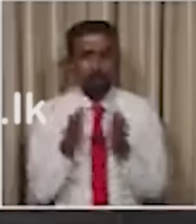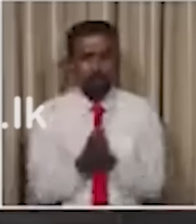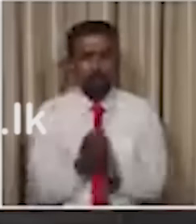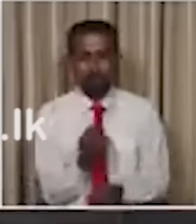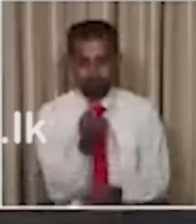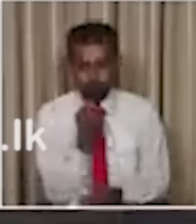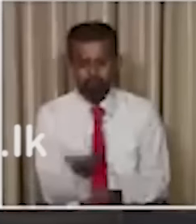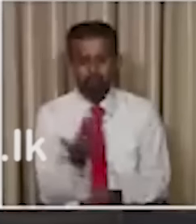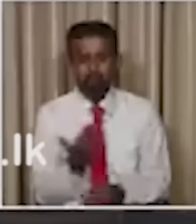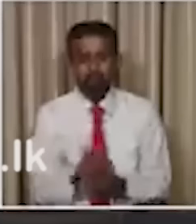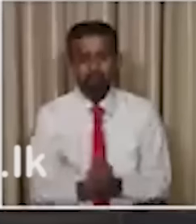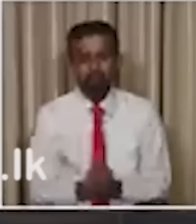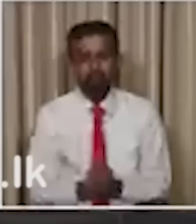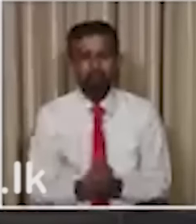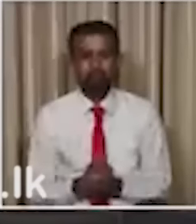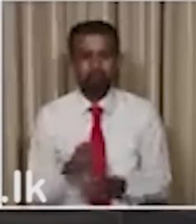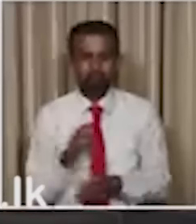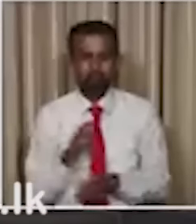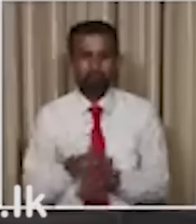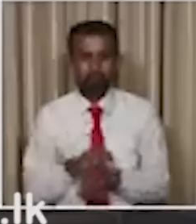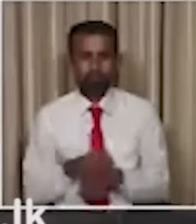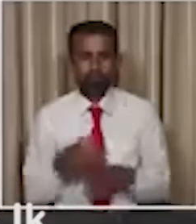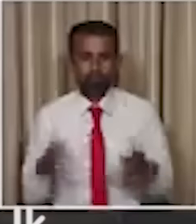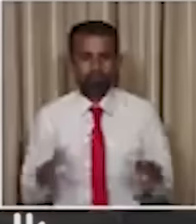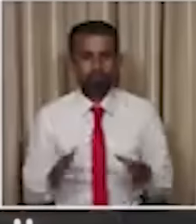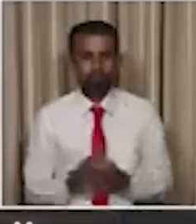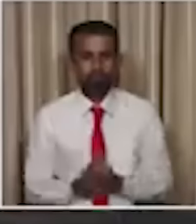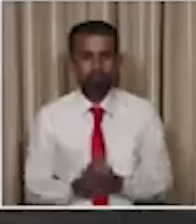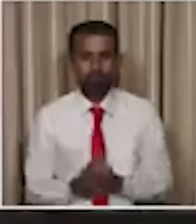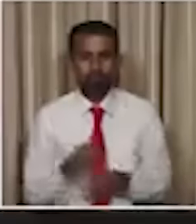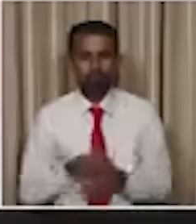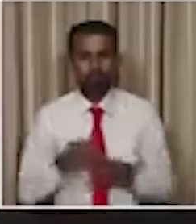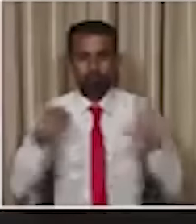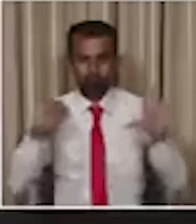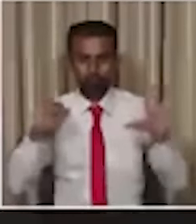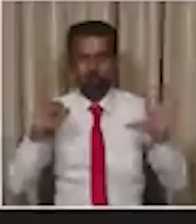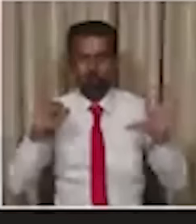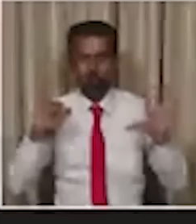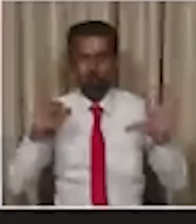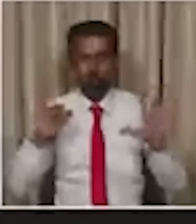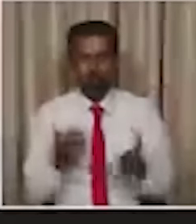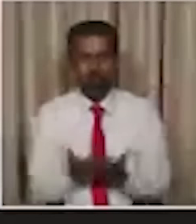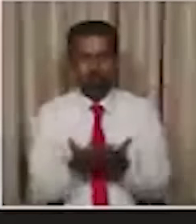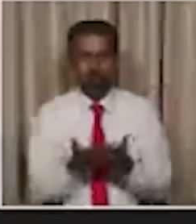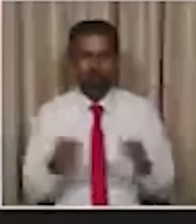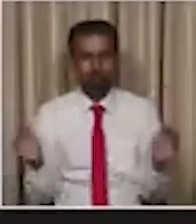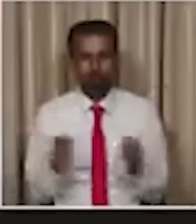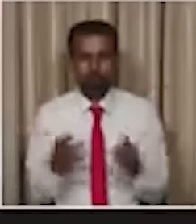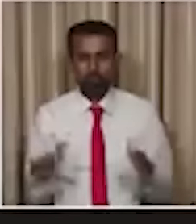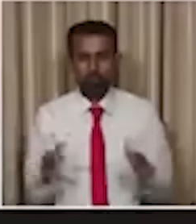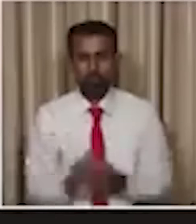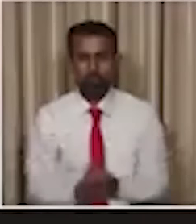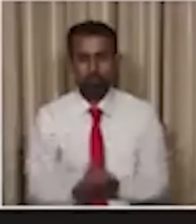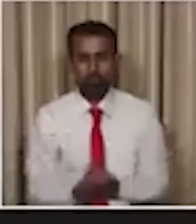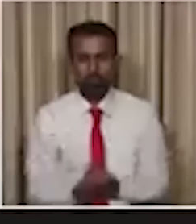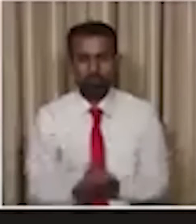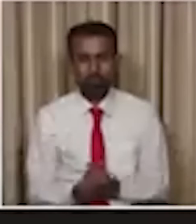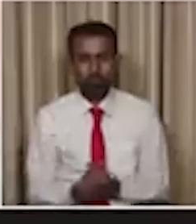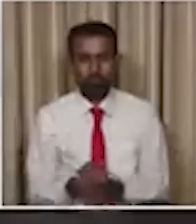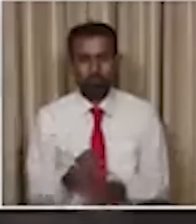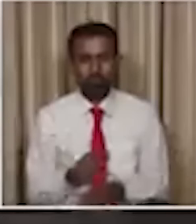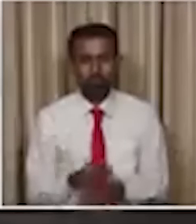කියන්න. එච්චරයි අපි කාලය අවසන් කරන්න ඕන වෙනකොට. ඒ නිසා අපිතුමා සභාගත කරන්න නැත්නම් කෙටියෙන් තව මට මිනිත්තු 5ක්